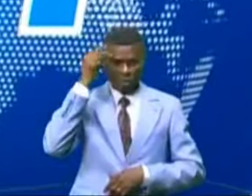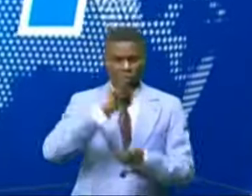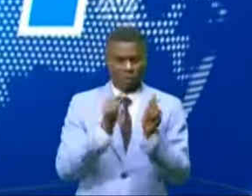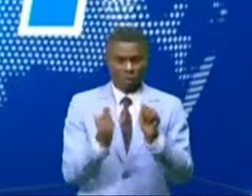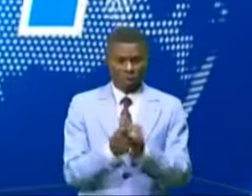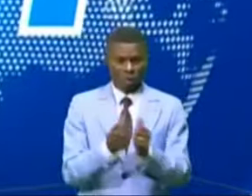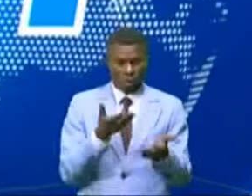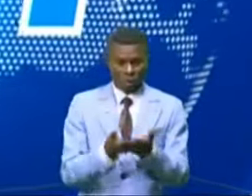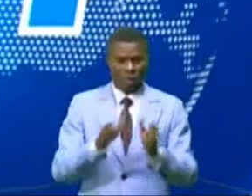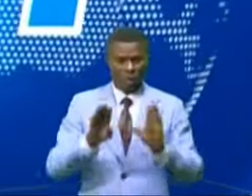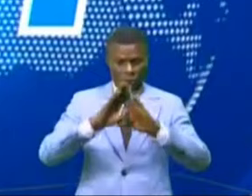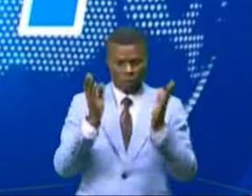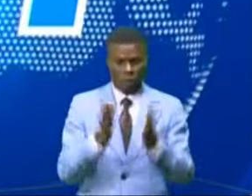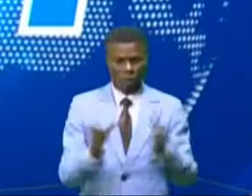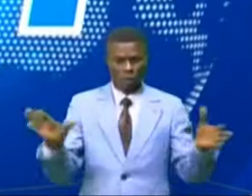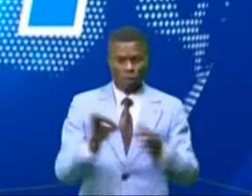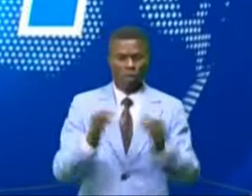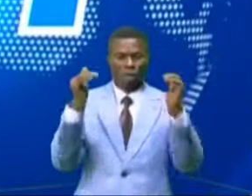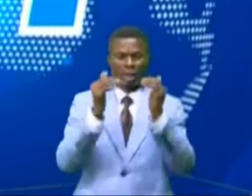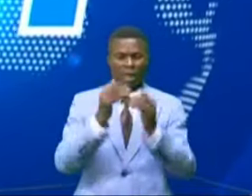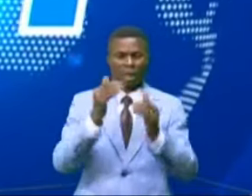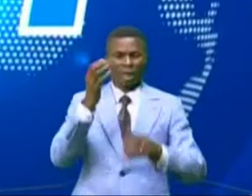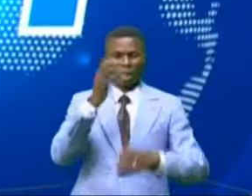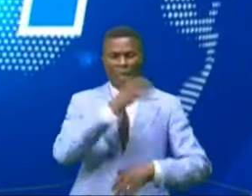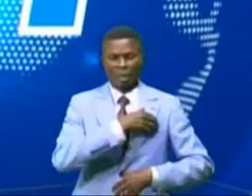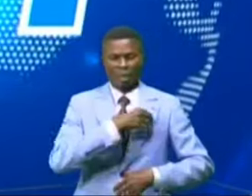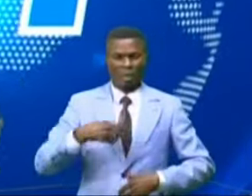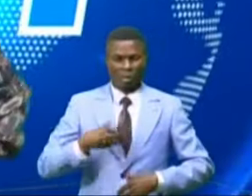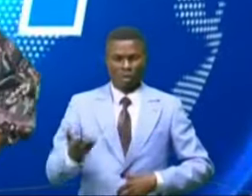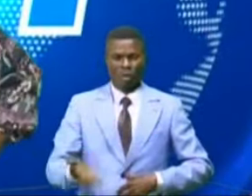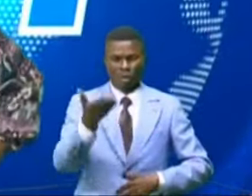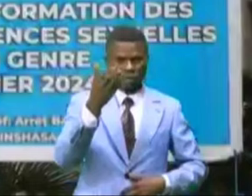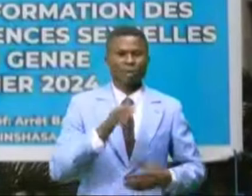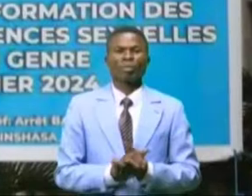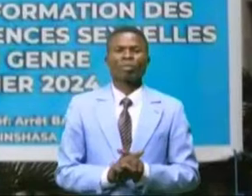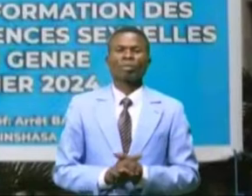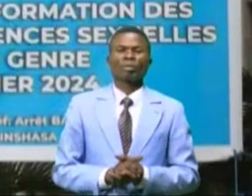la thématique « Tous unis pour l'égalité du genre ». Gaëtan Magalani.